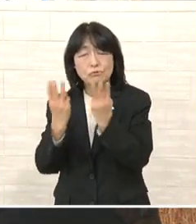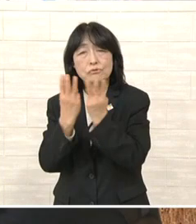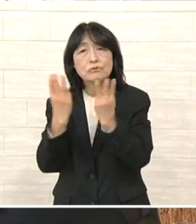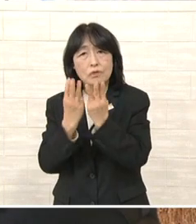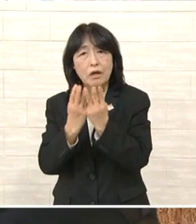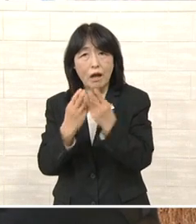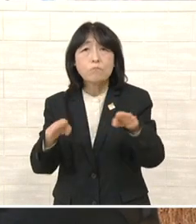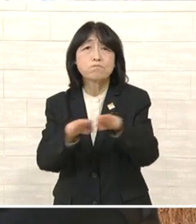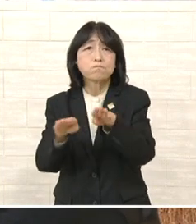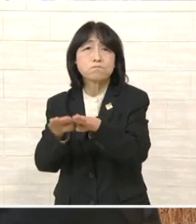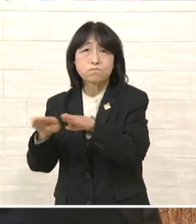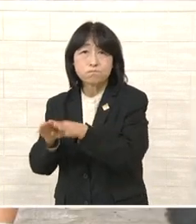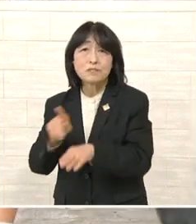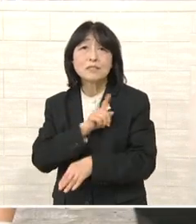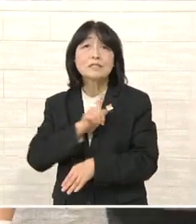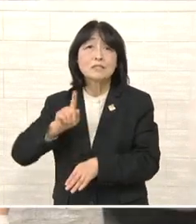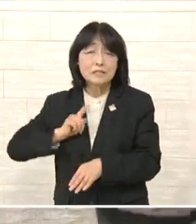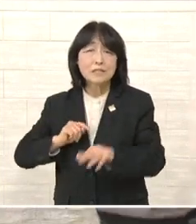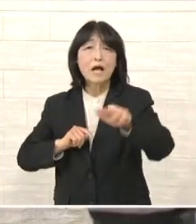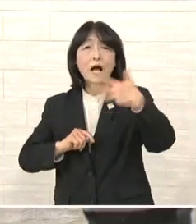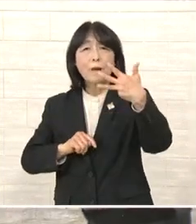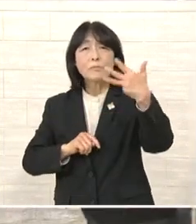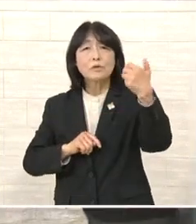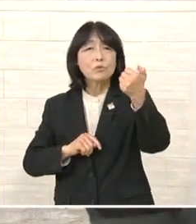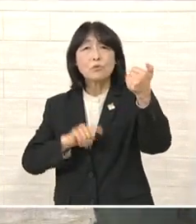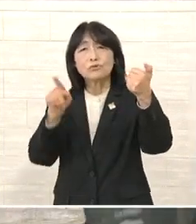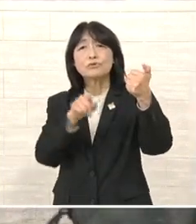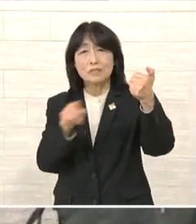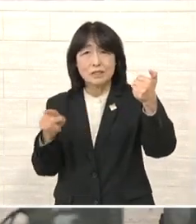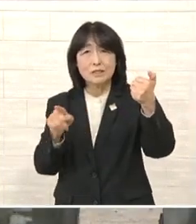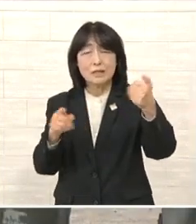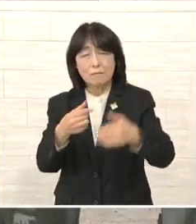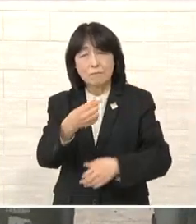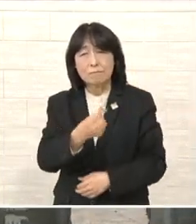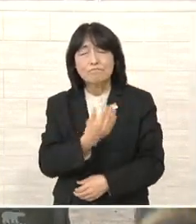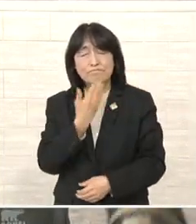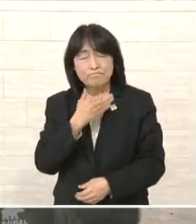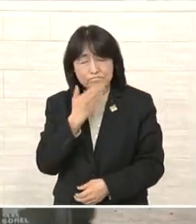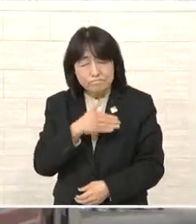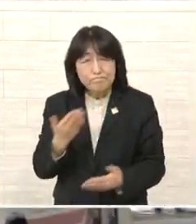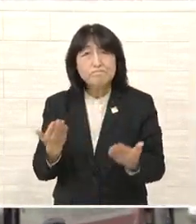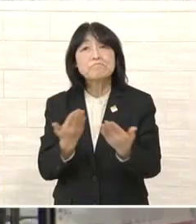よそ850人に影響が出るとしています。